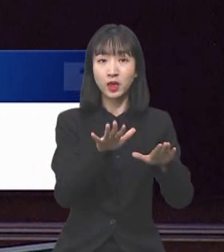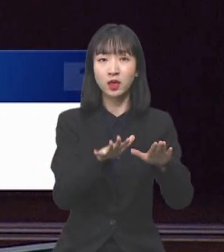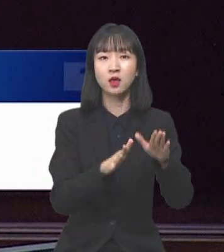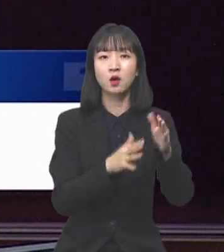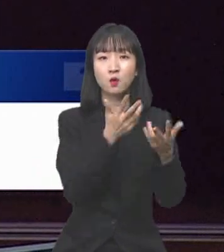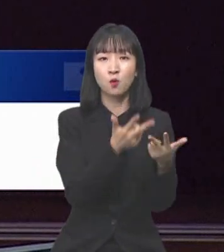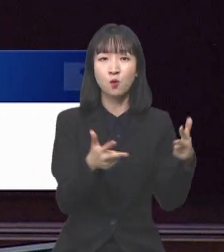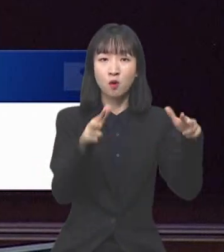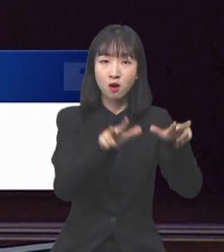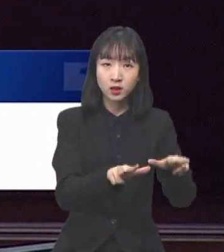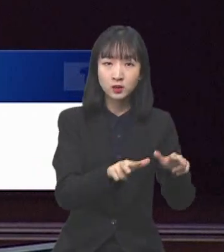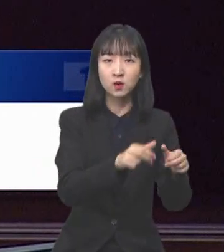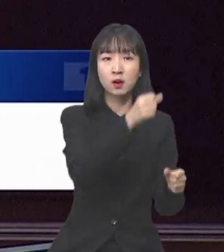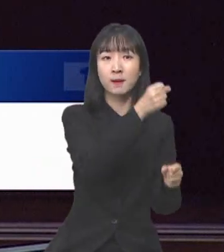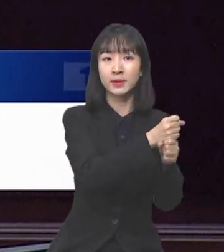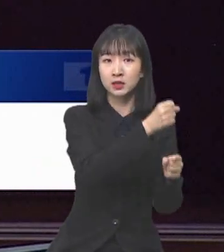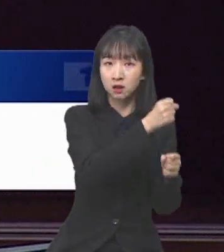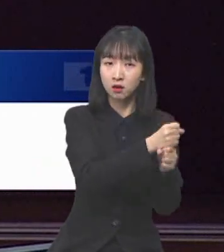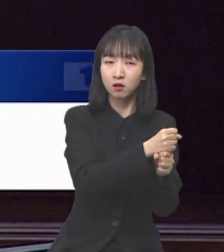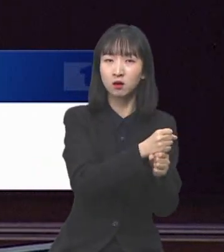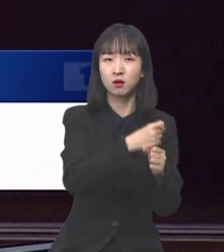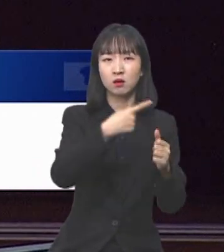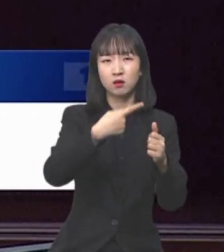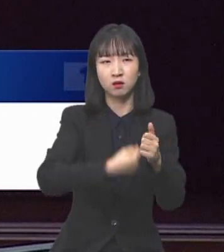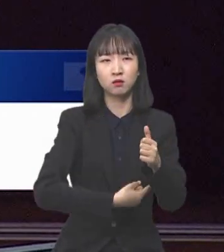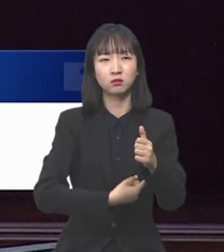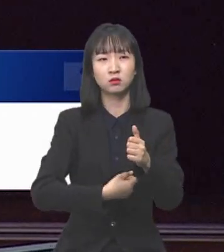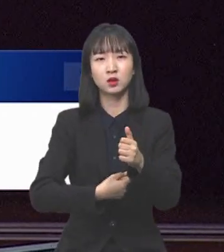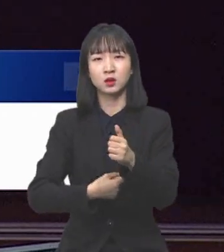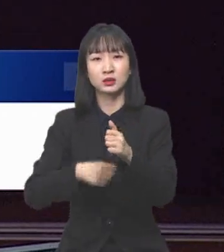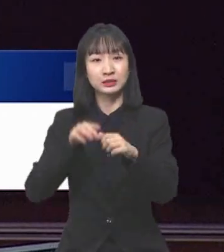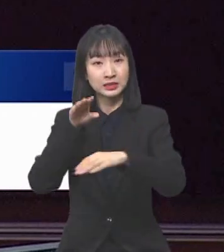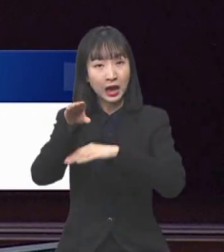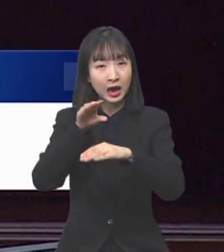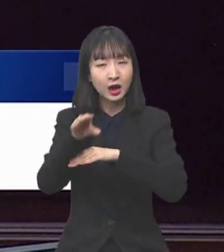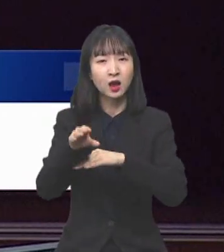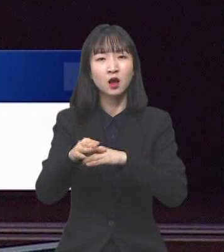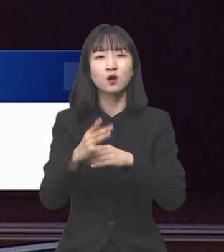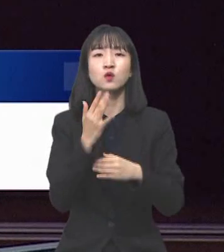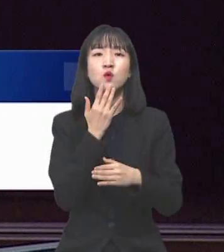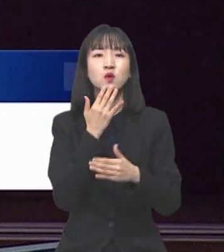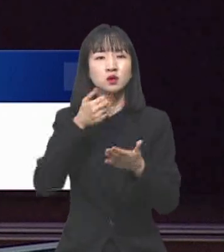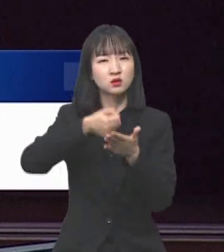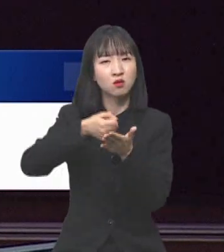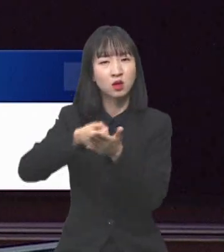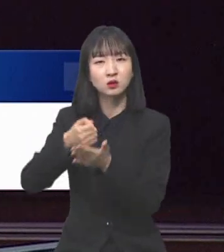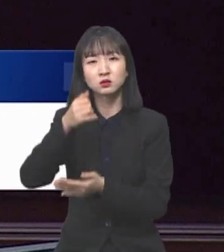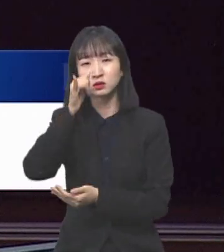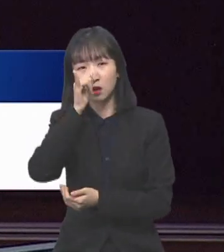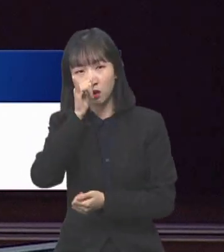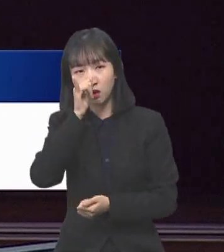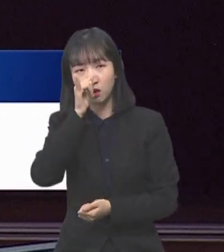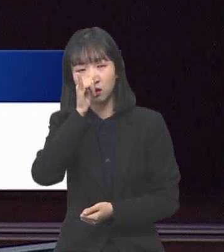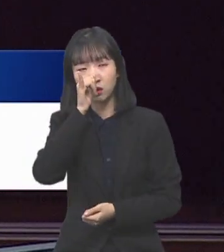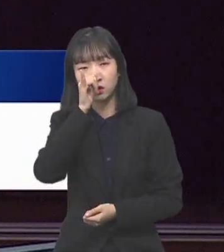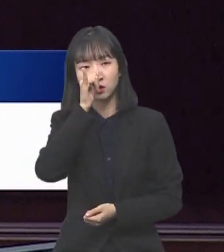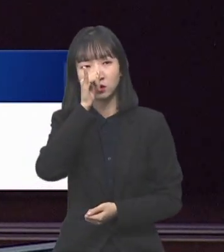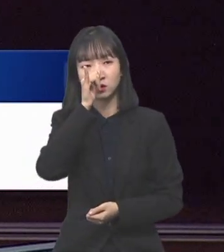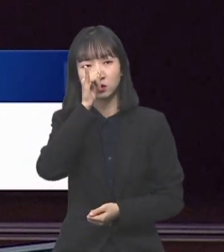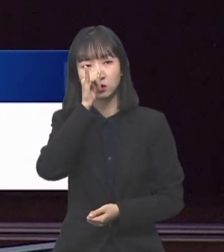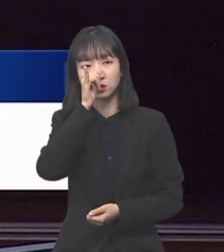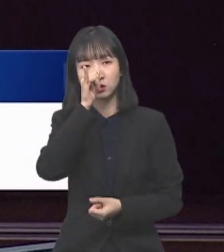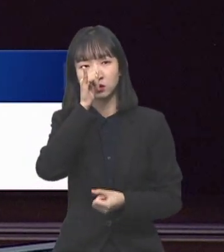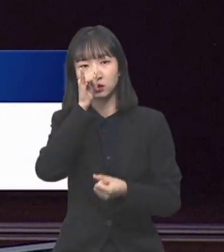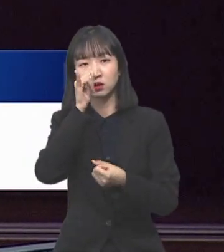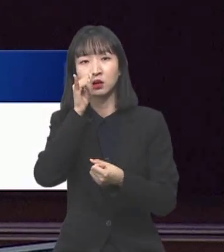시행되고 있는 차량이 부재로 인한 주차 문제도 실제 근본적으로 는 시청